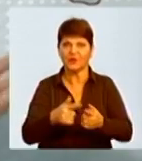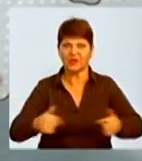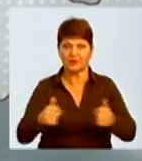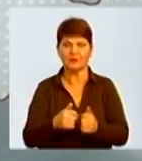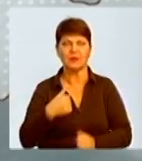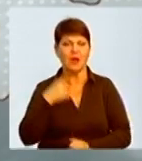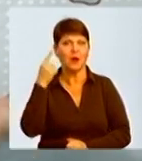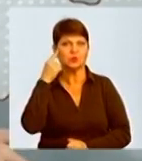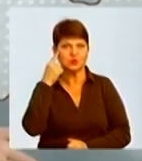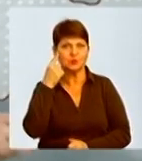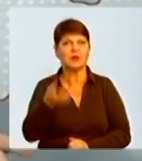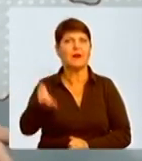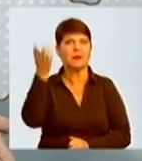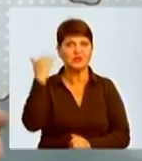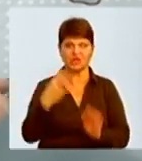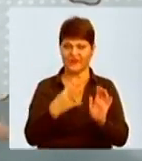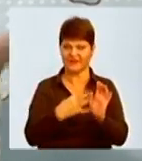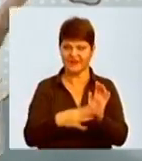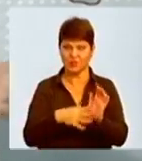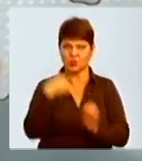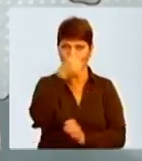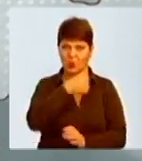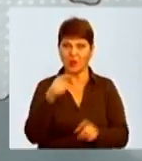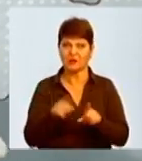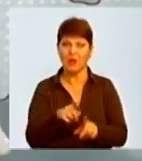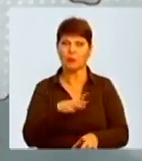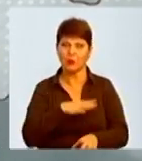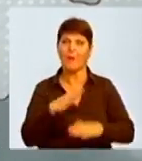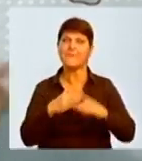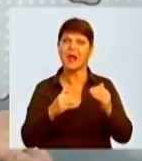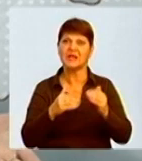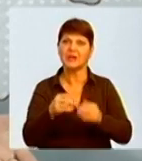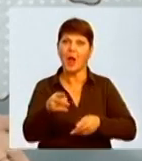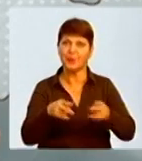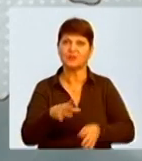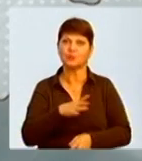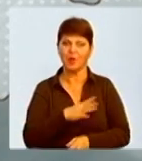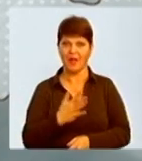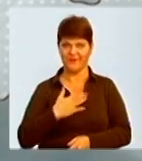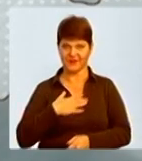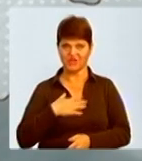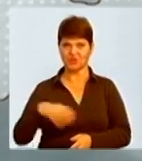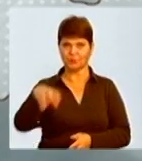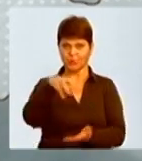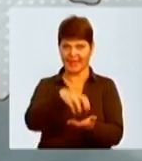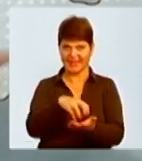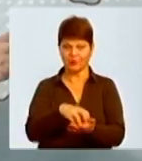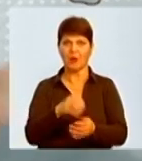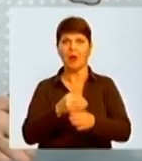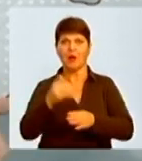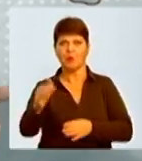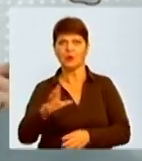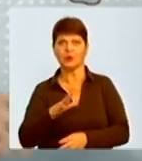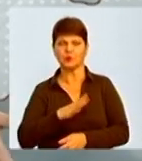раніше в 90-х роках була вже така практика, операція проводилась, зокрема, в нашому регіоні, потім її було припинено. Тепер майже